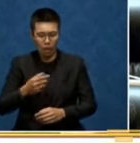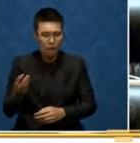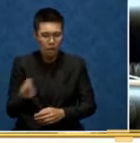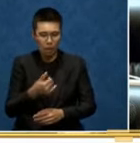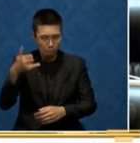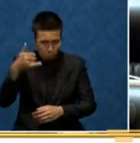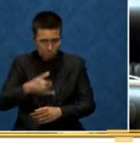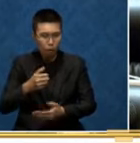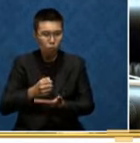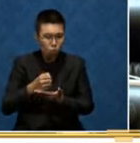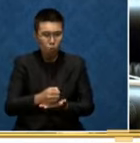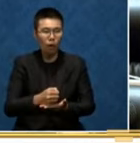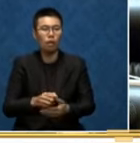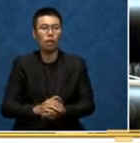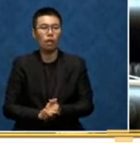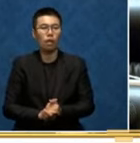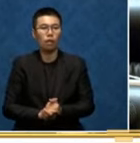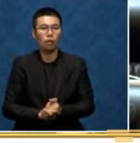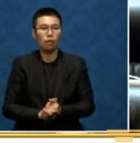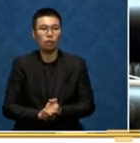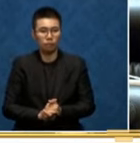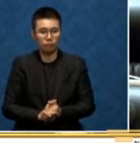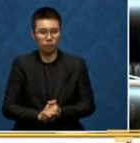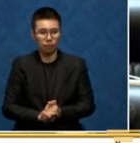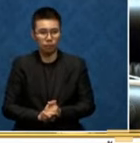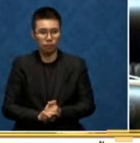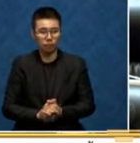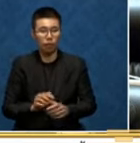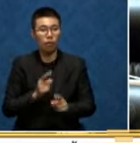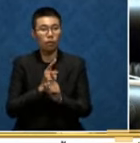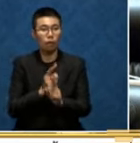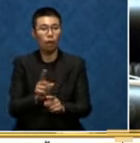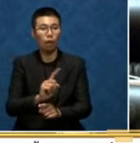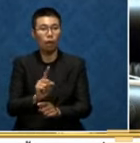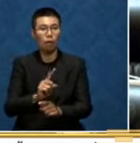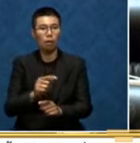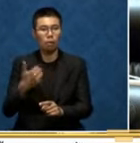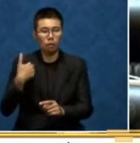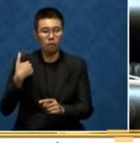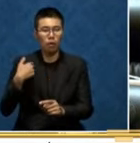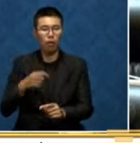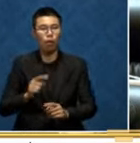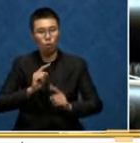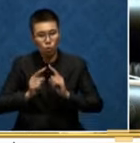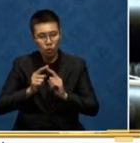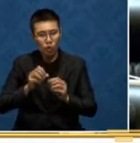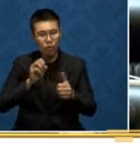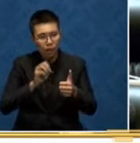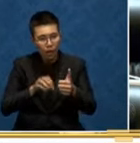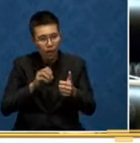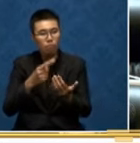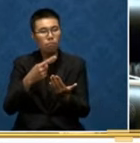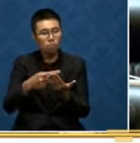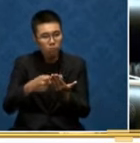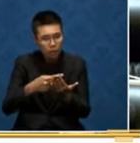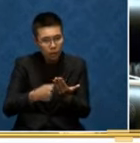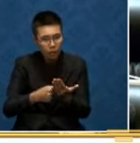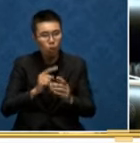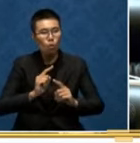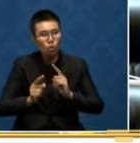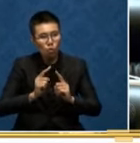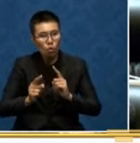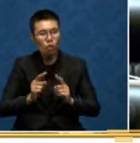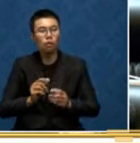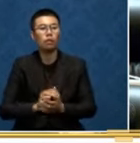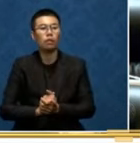ก็เข้าถึงได้ง่ายทันต่อเหตุการณ์นะครับตามมาด้วยการให้คำปรึกษาแล้วก็การที่มีความสะดว